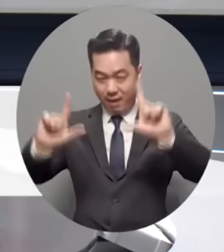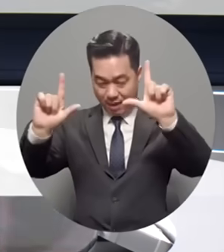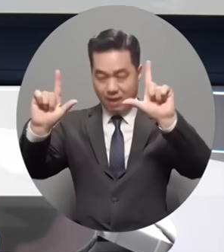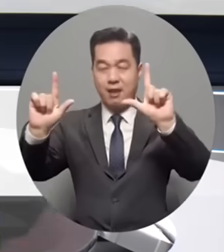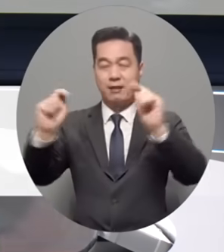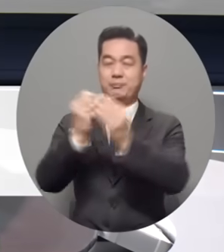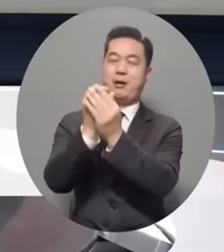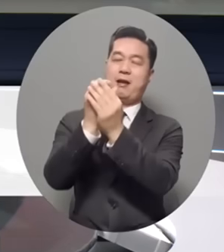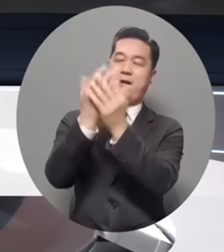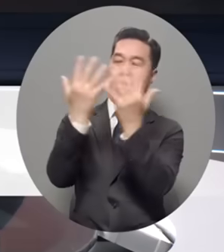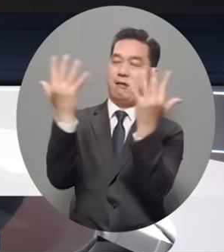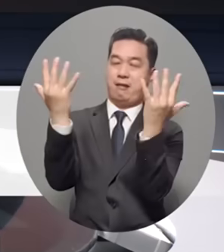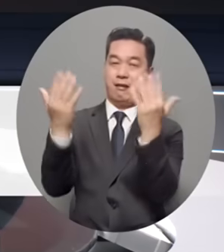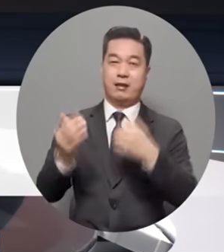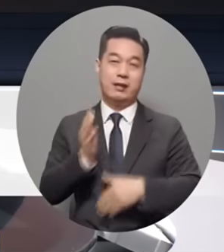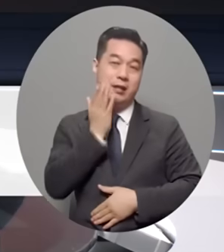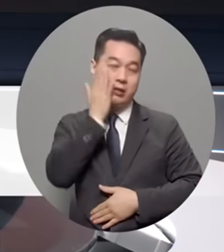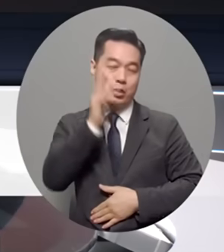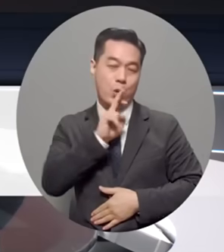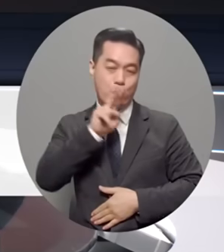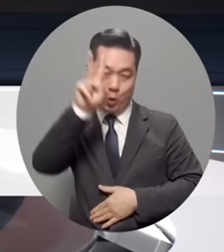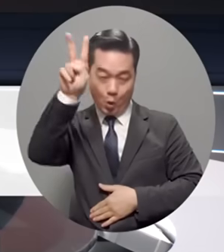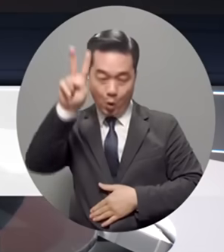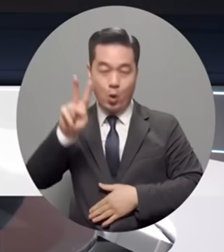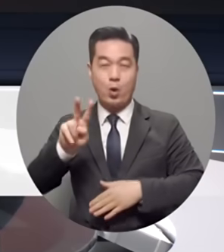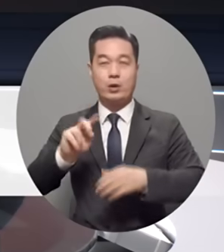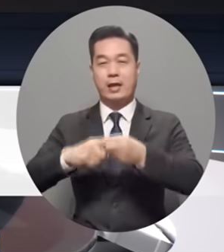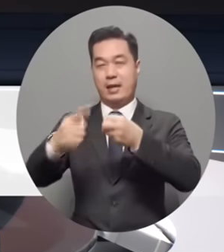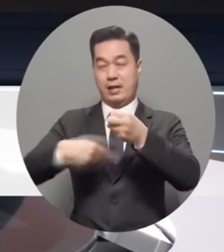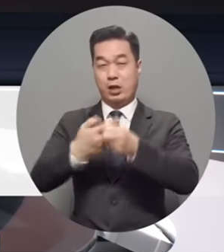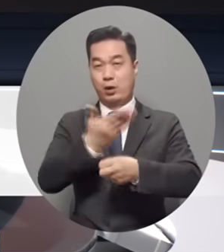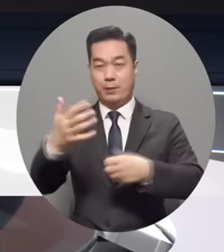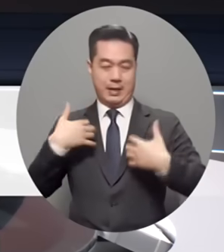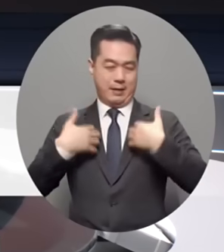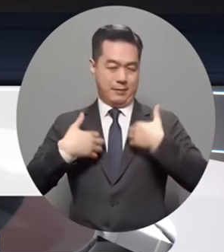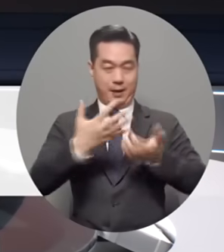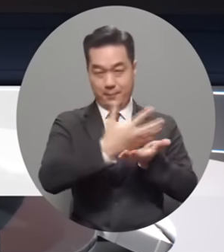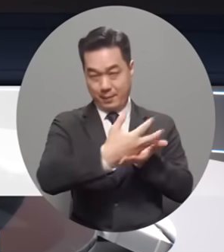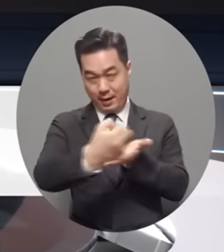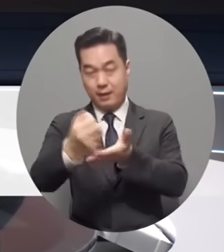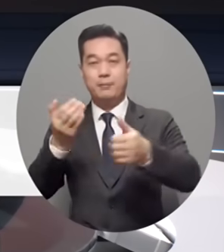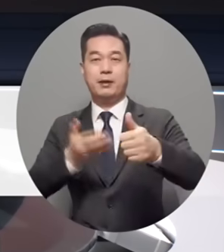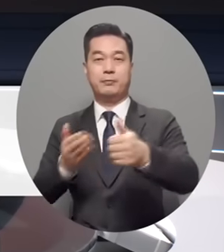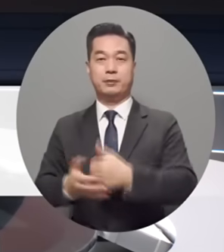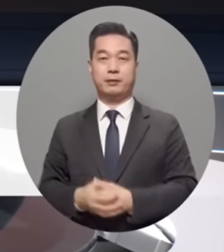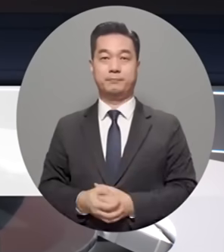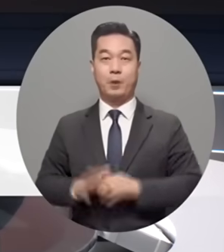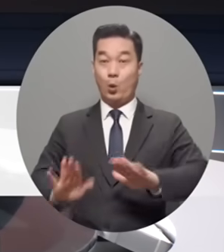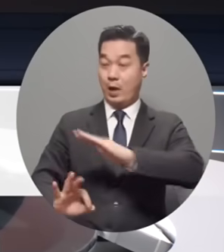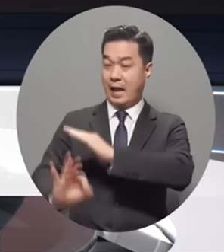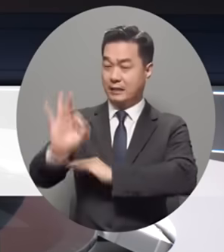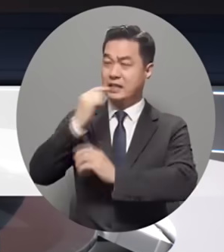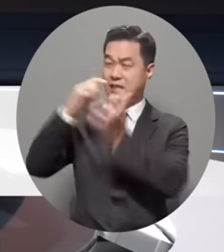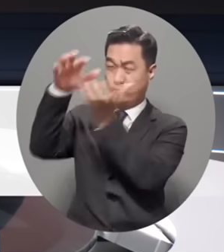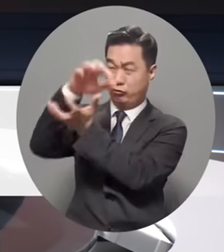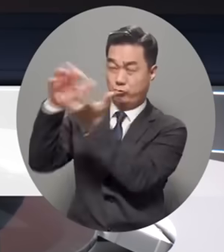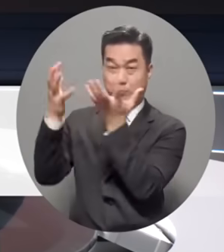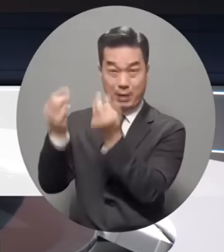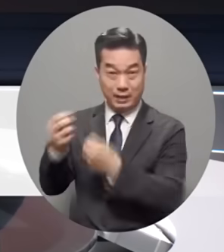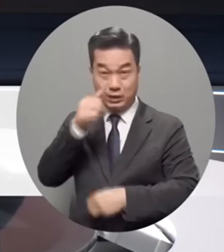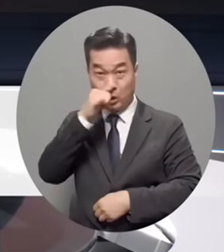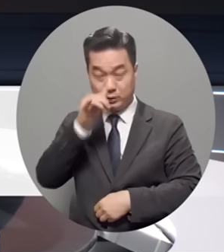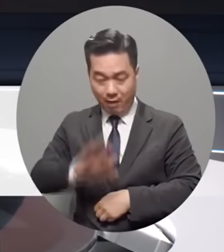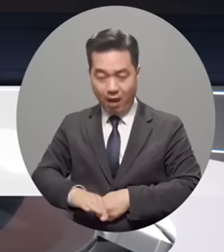맞아 여러분 모두 힘차고 희망 가득한 새해를 맞이하시기 바랍니다. 오늘 아침 구름 낀 곳이 많았지만 전국의